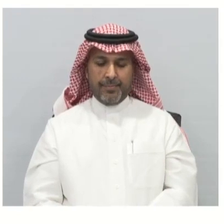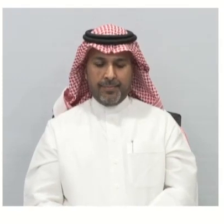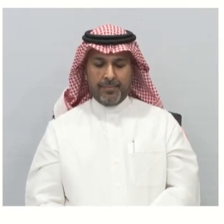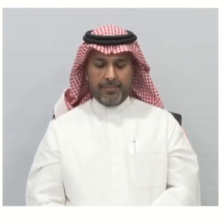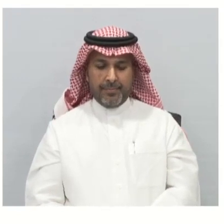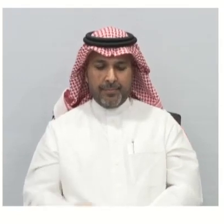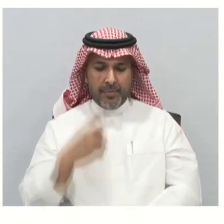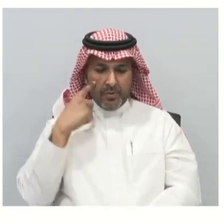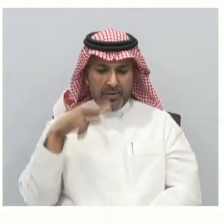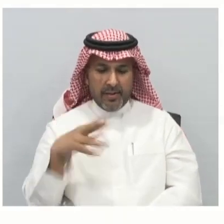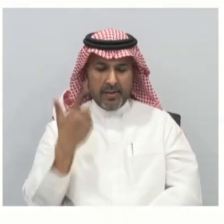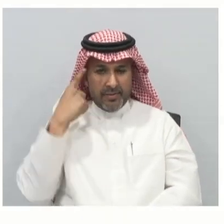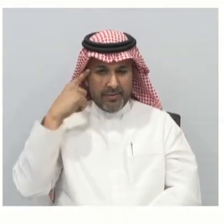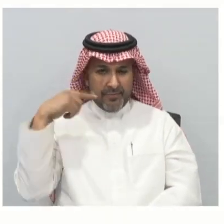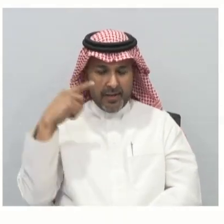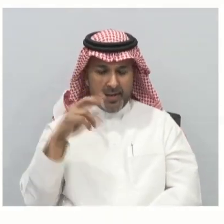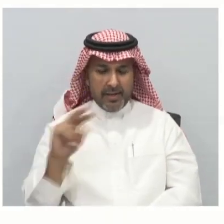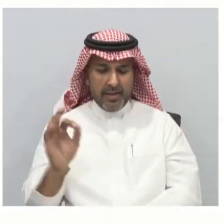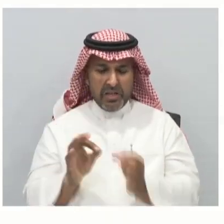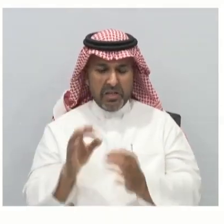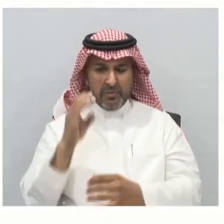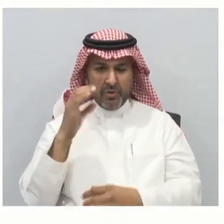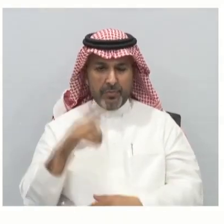سهل اضع التوقيت مباشره